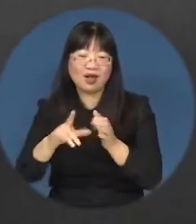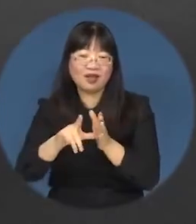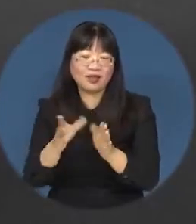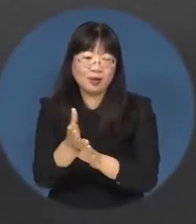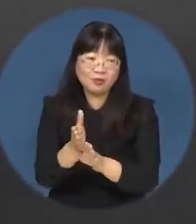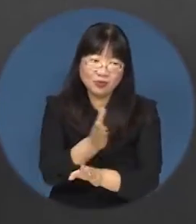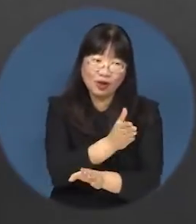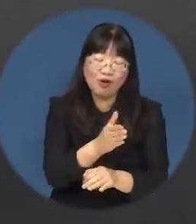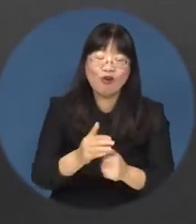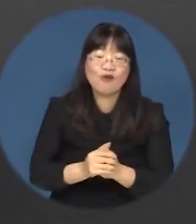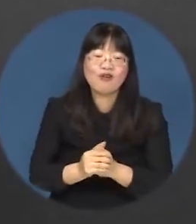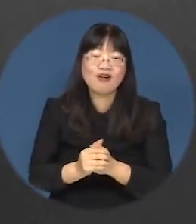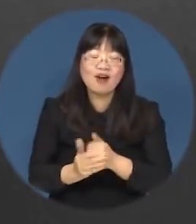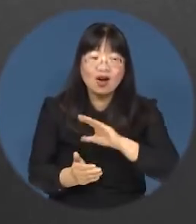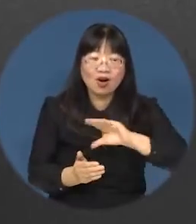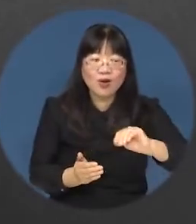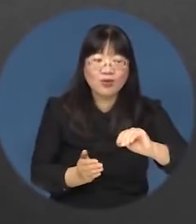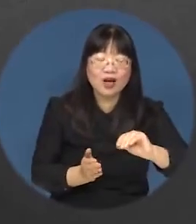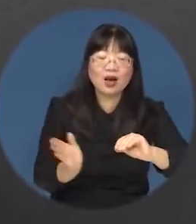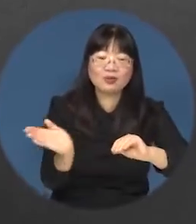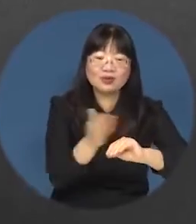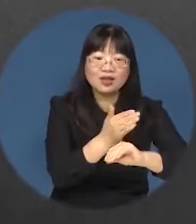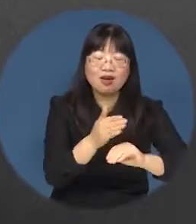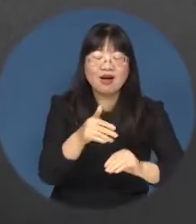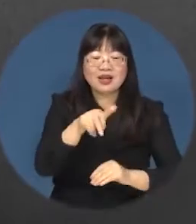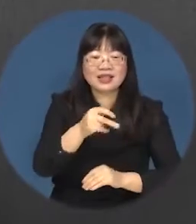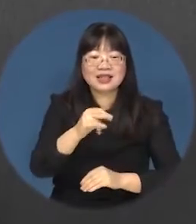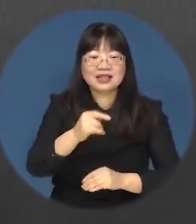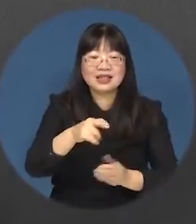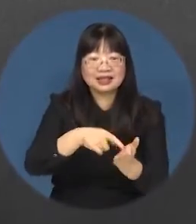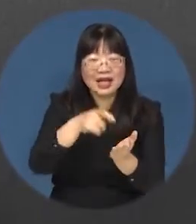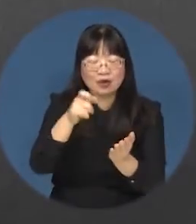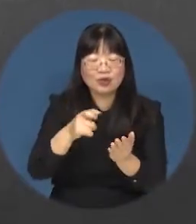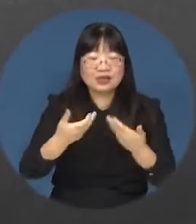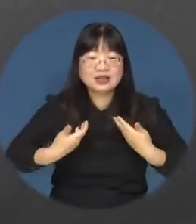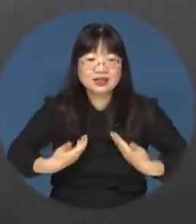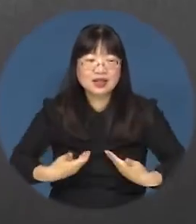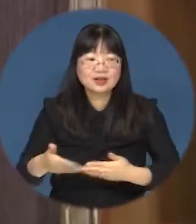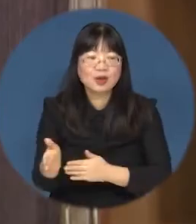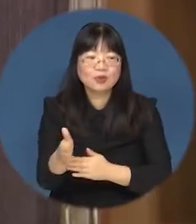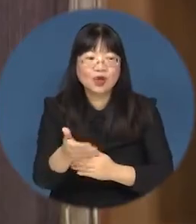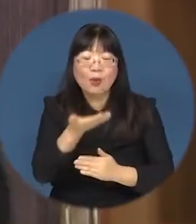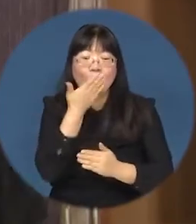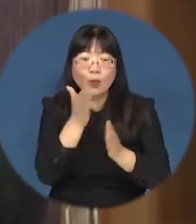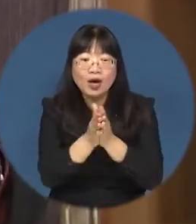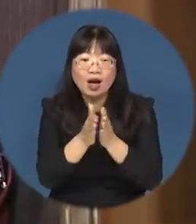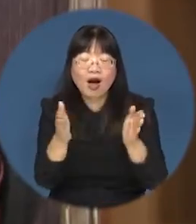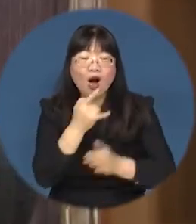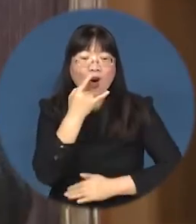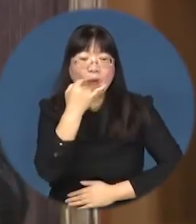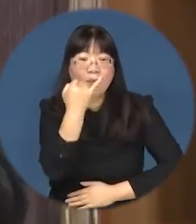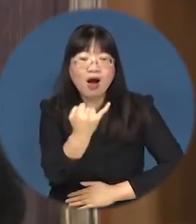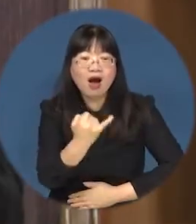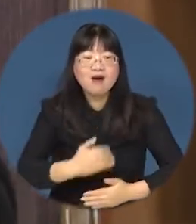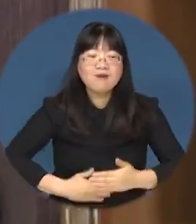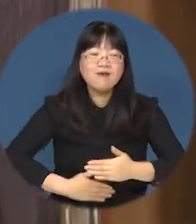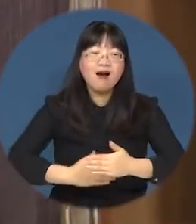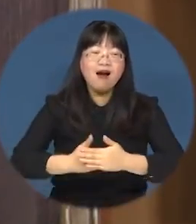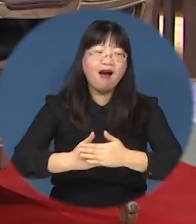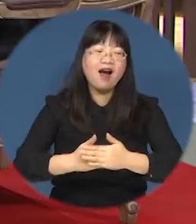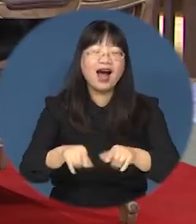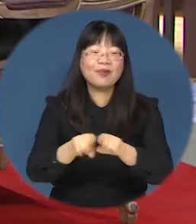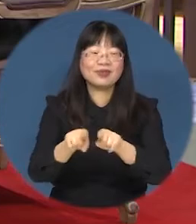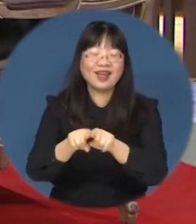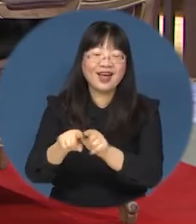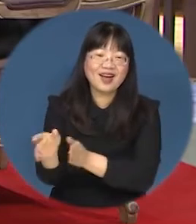그때부터 떠나면서부터 이제 크릴 새우라든가 잔잔한 물고기를 먹기 시작을 하죠. 그리고 그래서 어미가 배를 채우면서 같이 떠나는